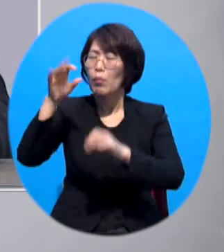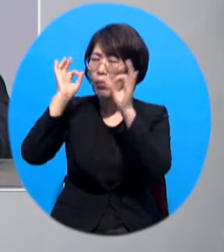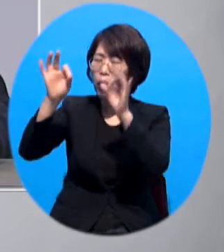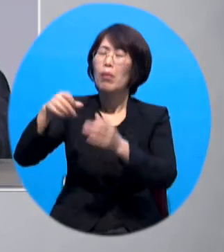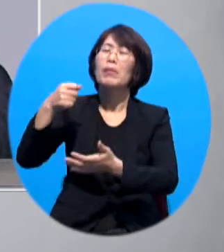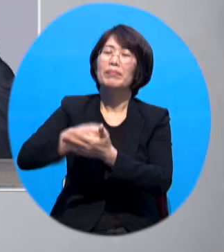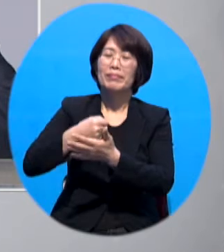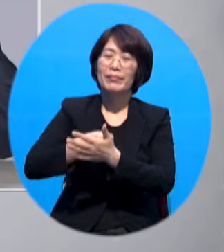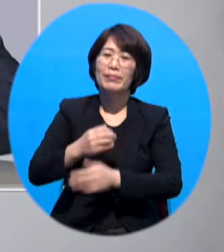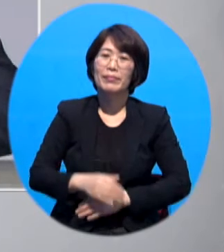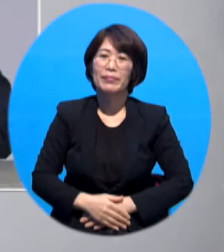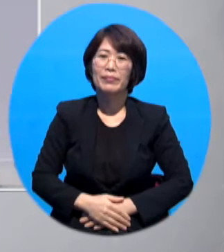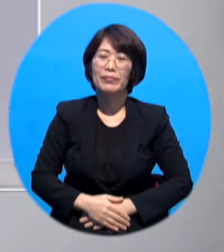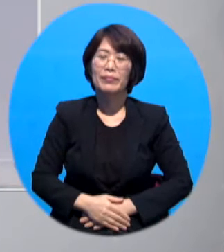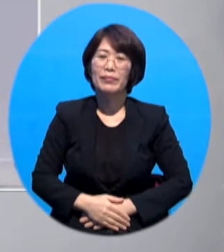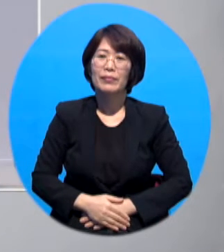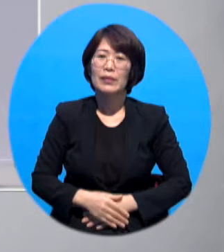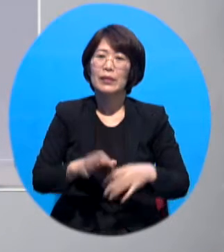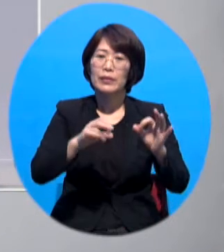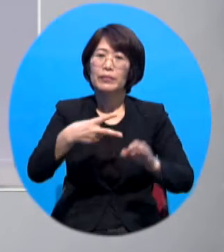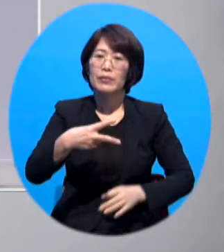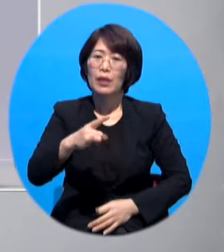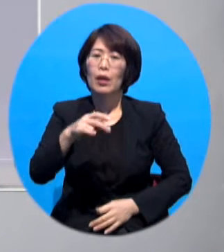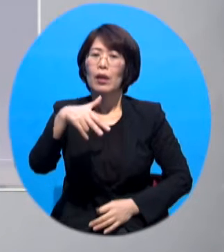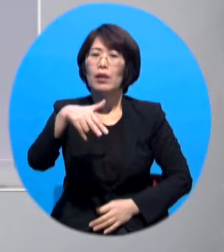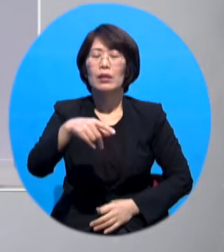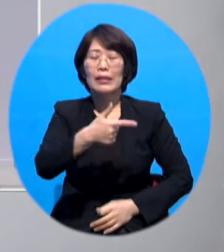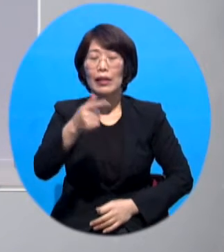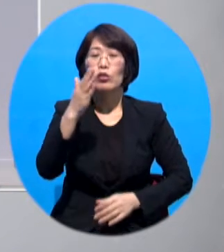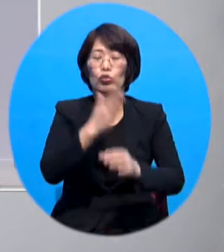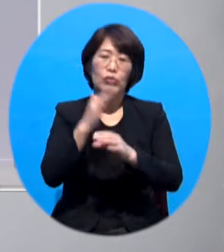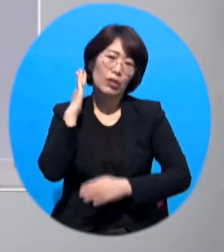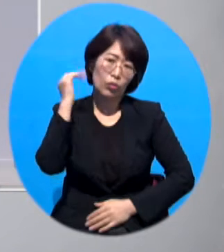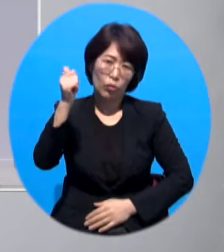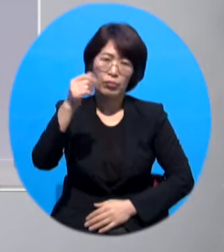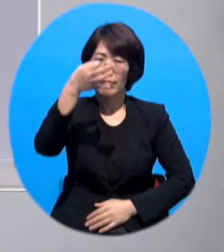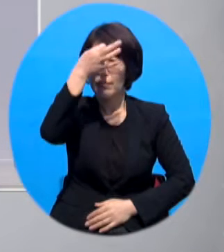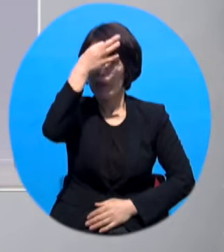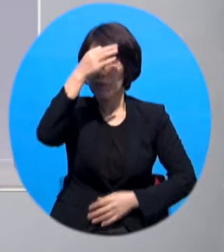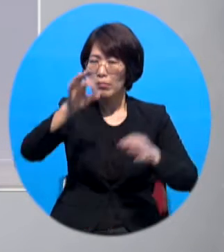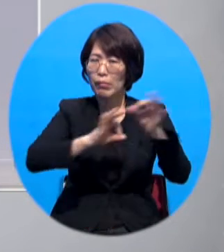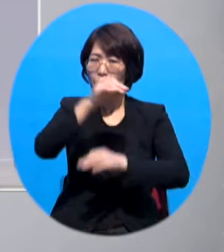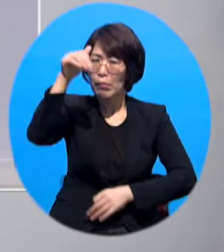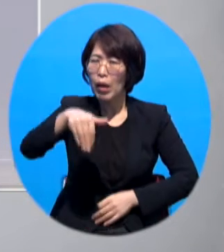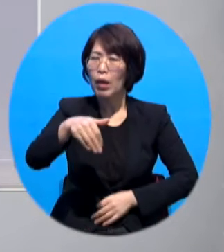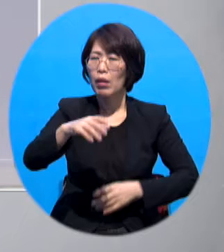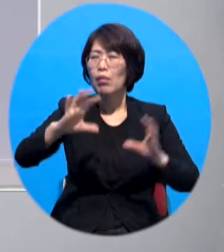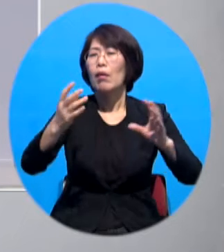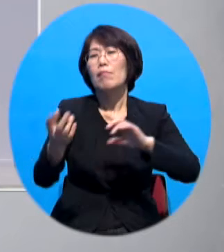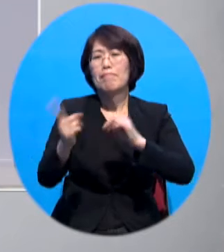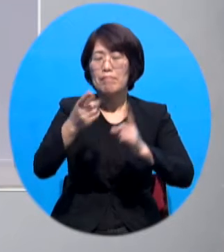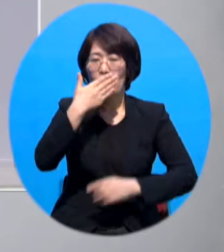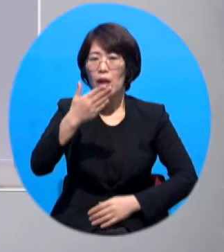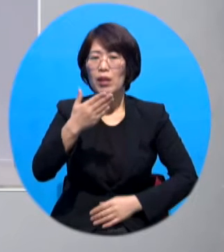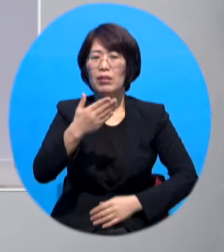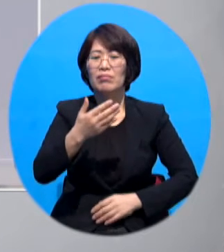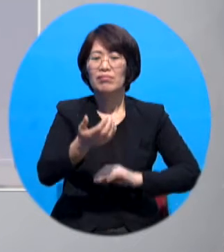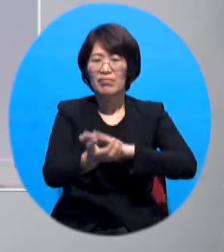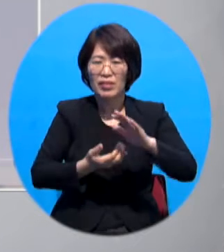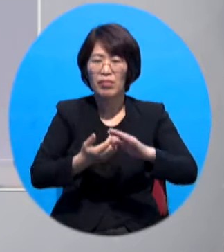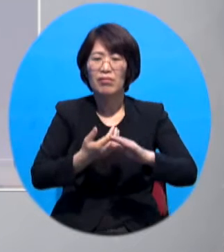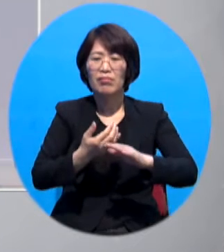안타깝습니다 김대중 대통령께서는 imf 부도가 난 국가도 살렸습니다 전임 나타나지